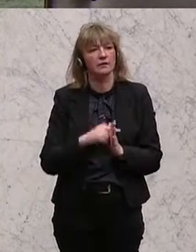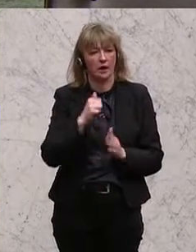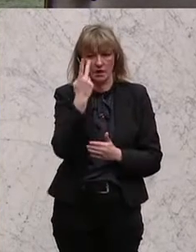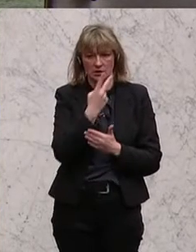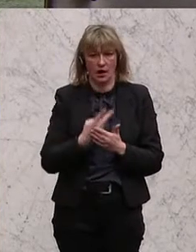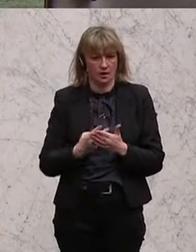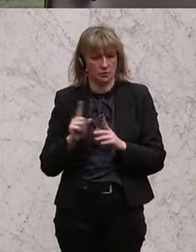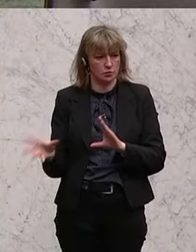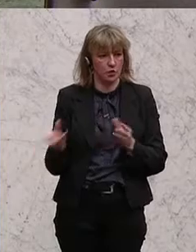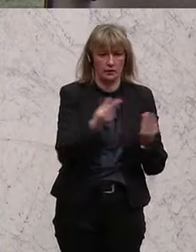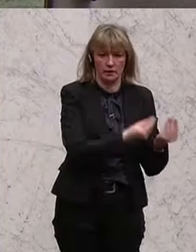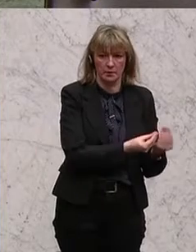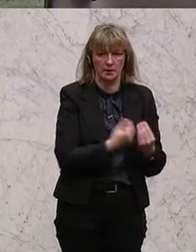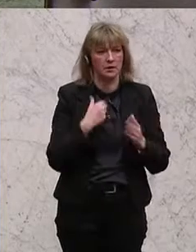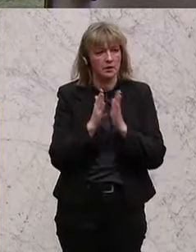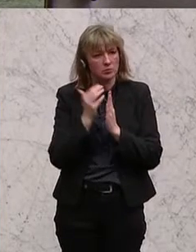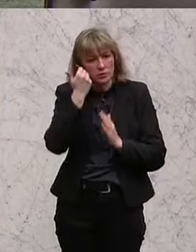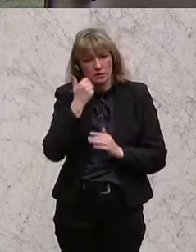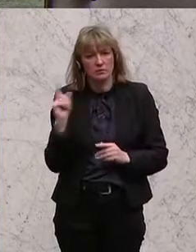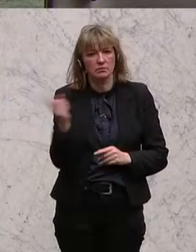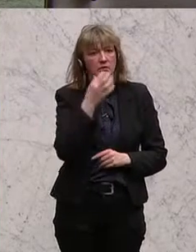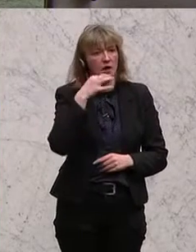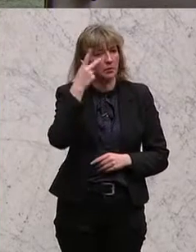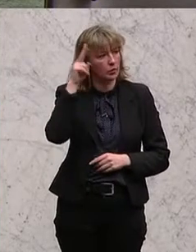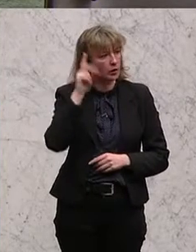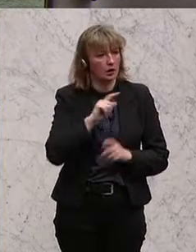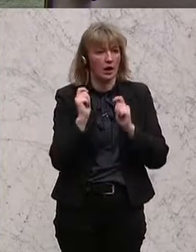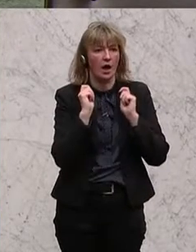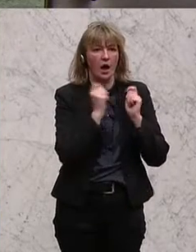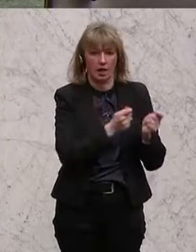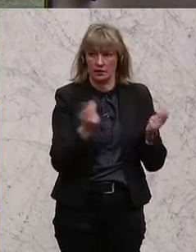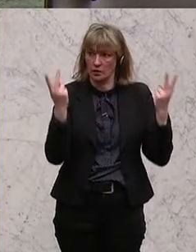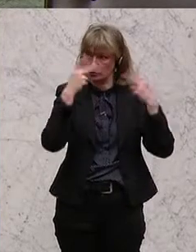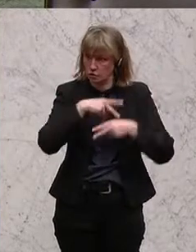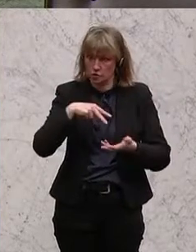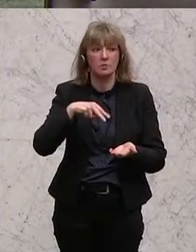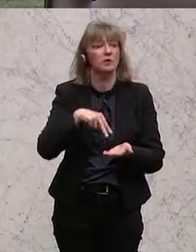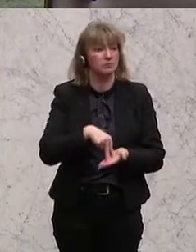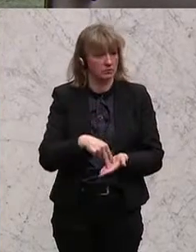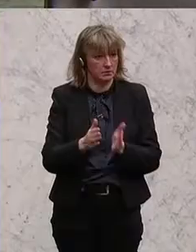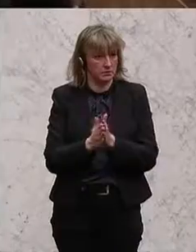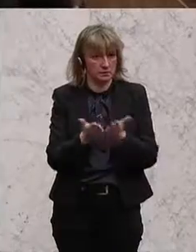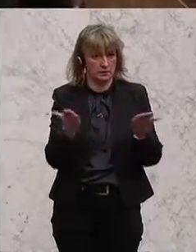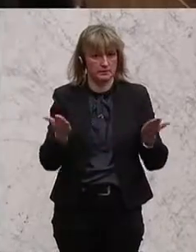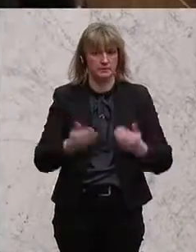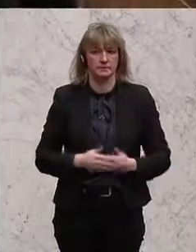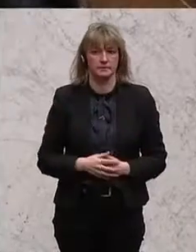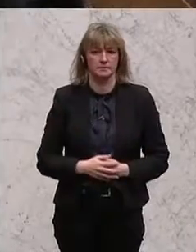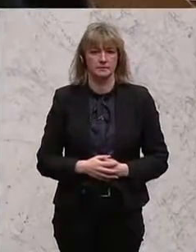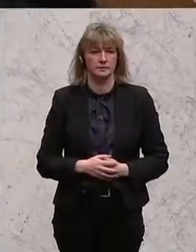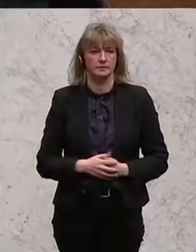erste Lesung zu nehmen. Ich bitte jene Damen und Herren, die diesem Antrag zustimmen, um ein entsprechendes Zeichen.